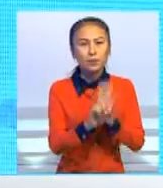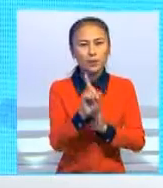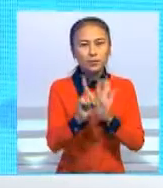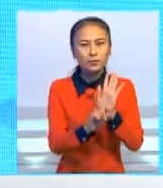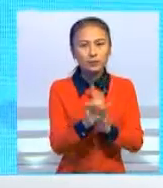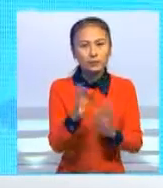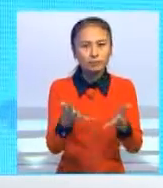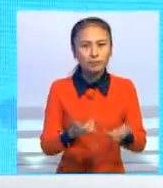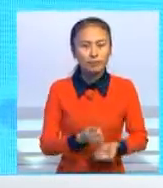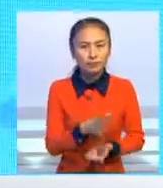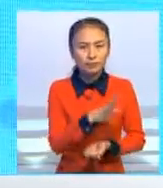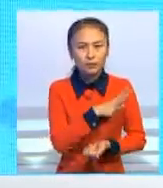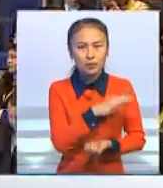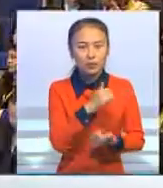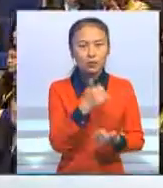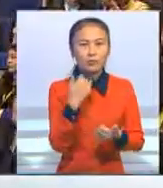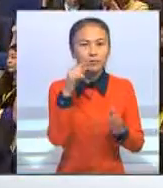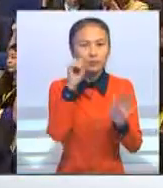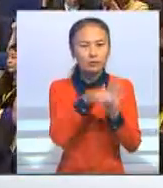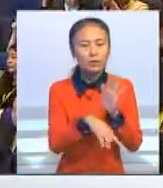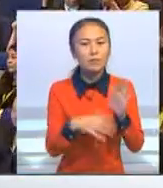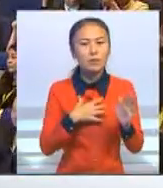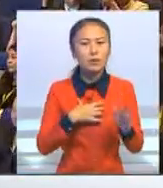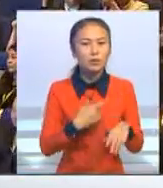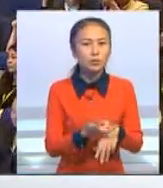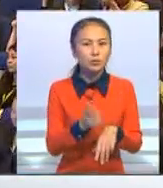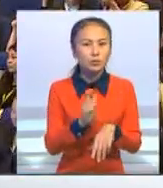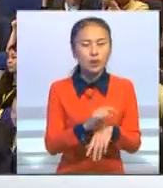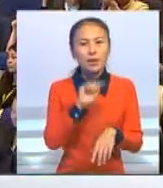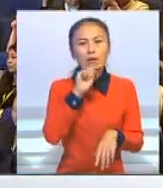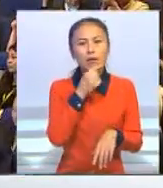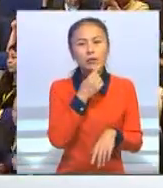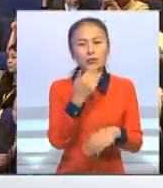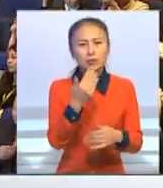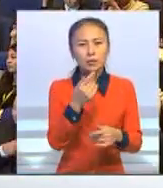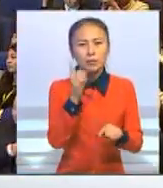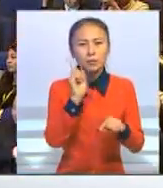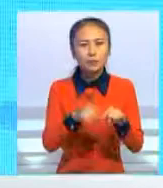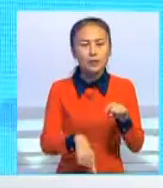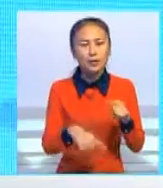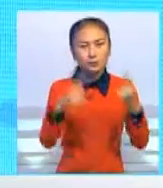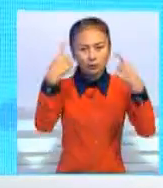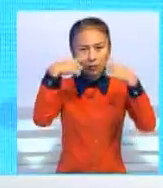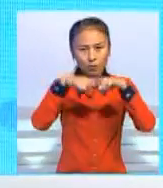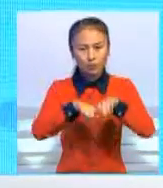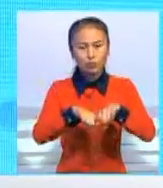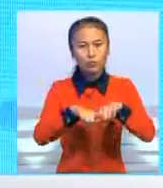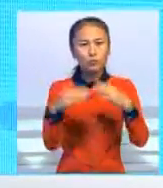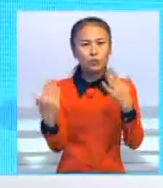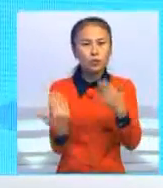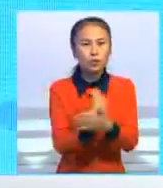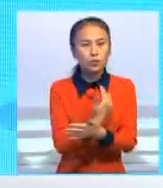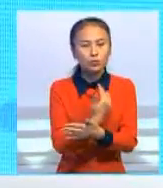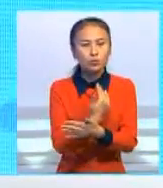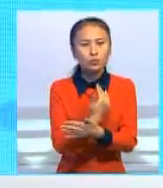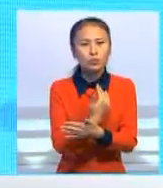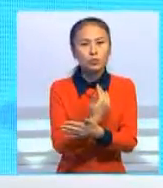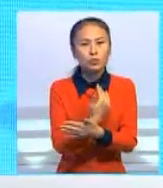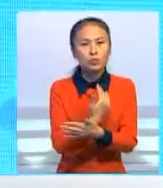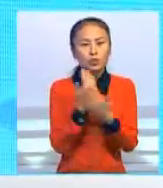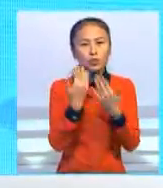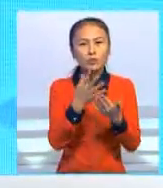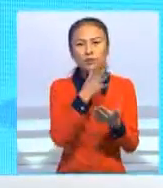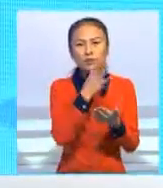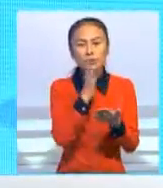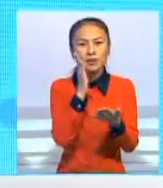қолға алынуда. Соның маңызды бір бағыты экономиканың жедел технологиялық жаңғыртылуы. Осы